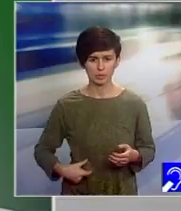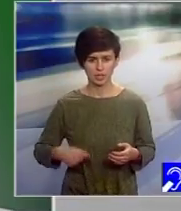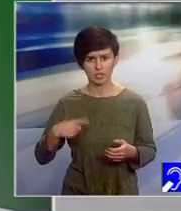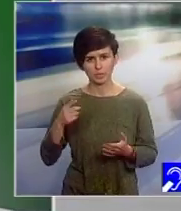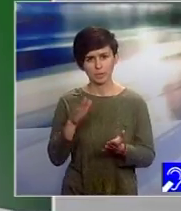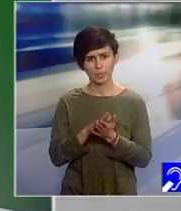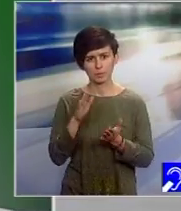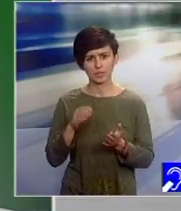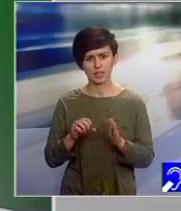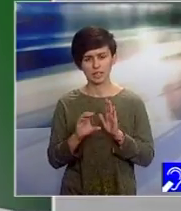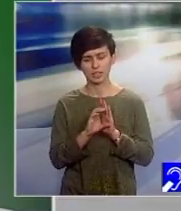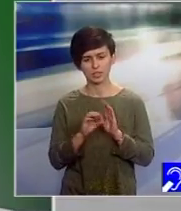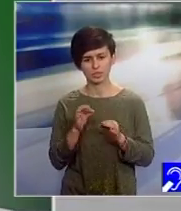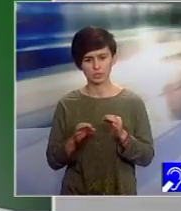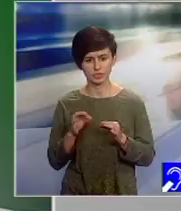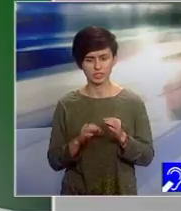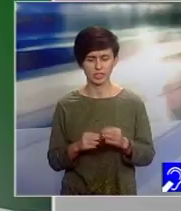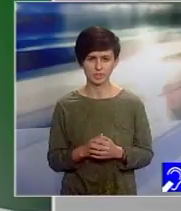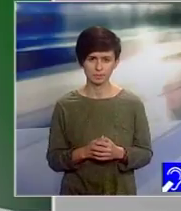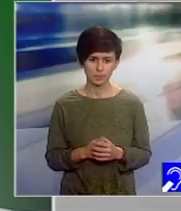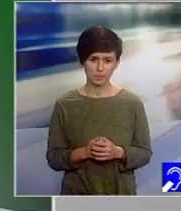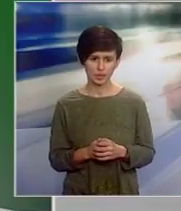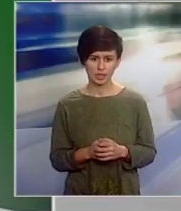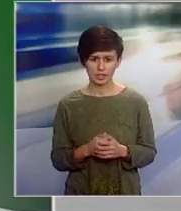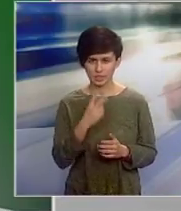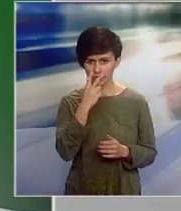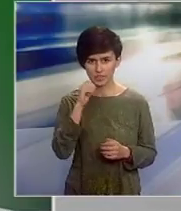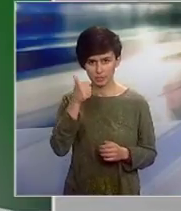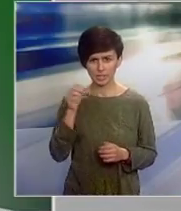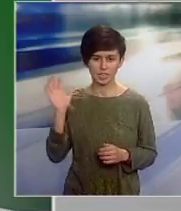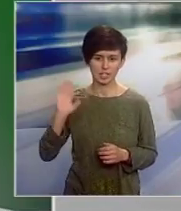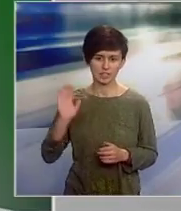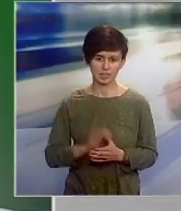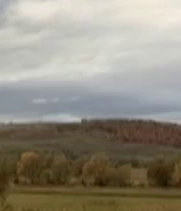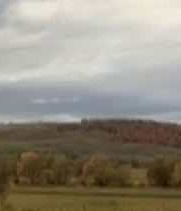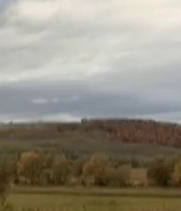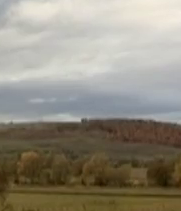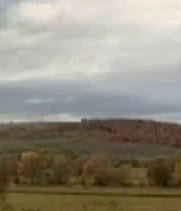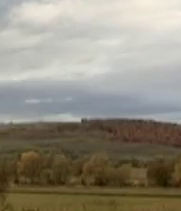noului cod fiscal, așadar aveți motive să rămâneți alături de noi în continuare. Noi ne revedem mâine, până atunci, numai bine!